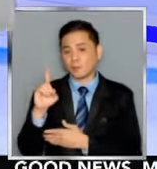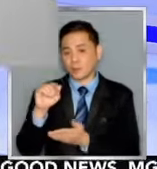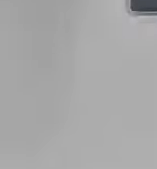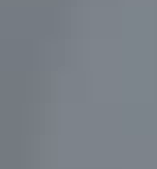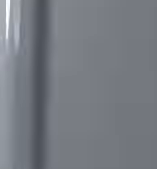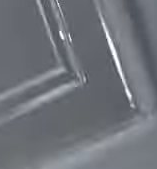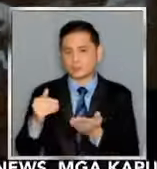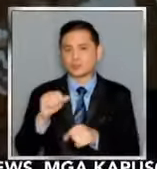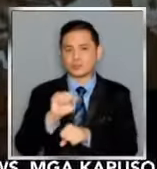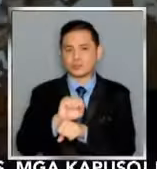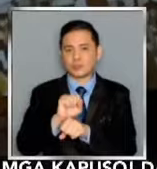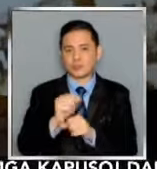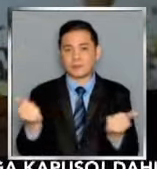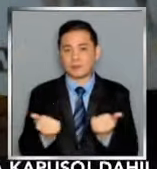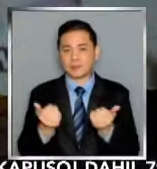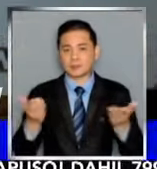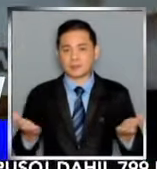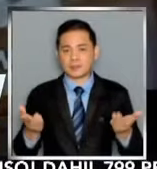Bermudez.